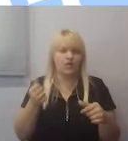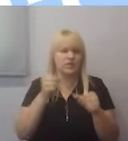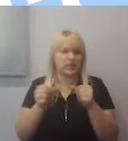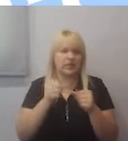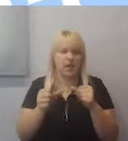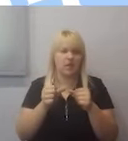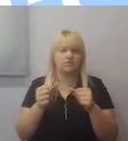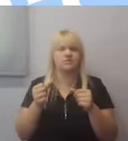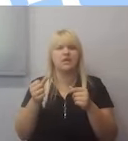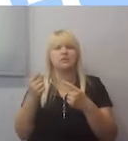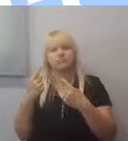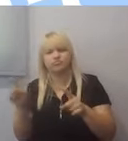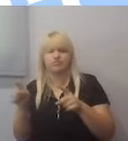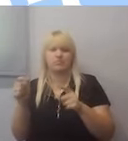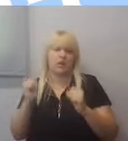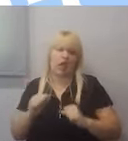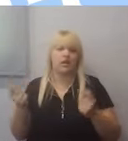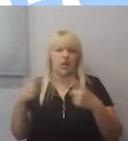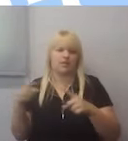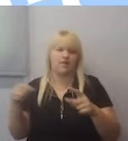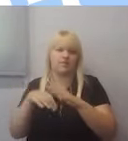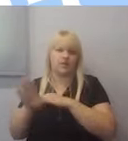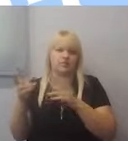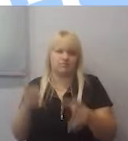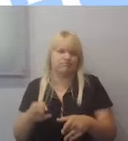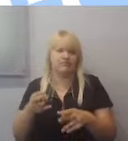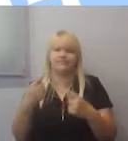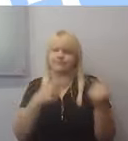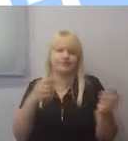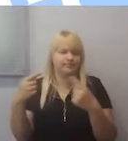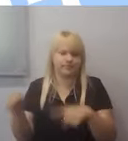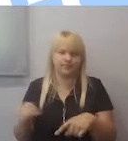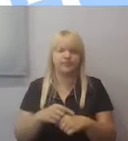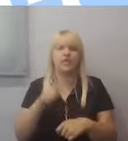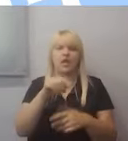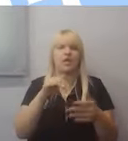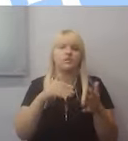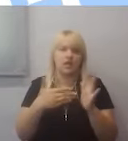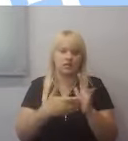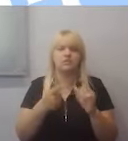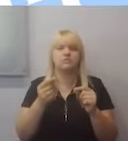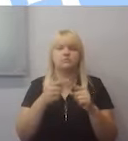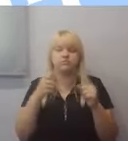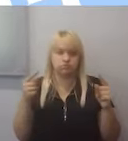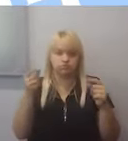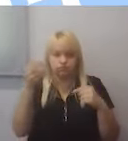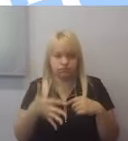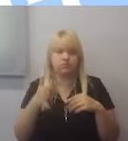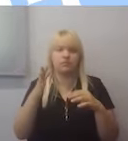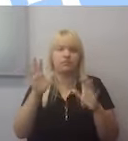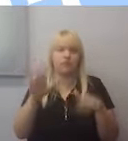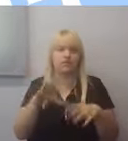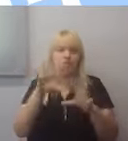ko mēs redzam miera laikā kad ir dažādas katastrofas un tā tālāk nu jā standarta sids par par par visu kopīgo atbildību k